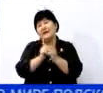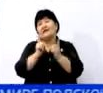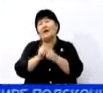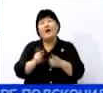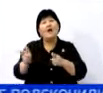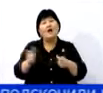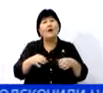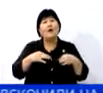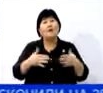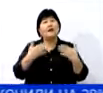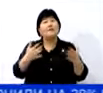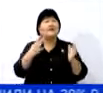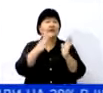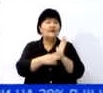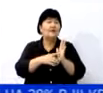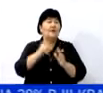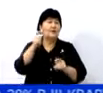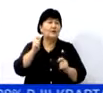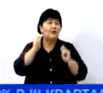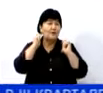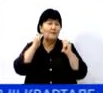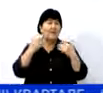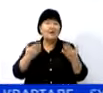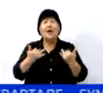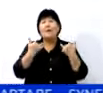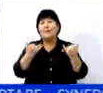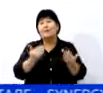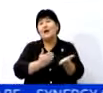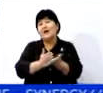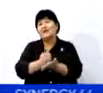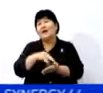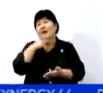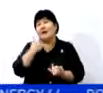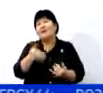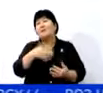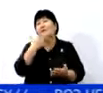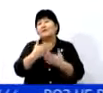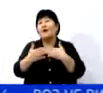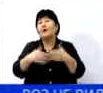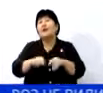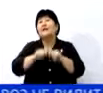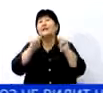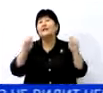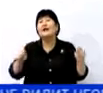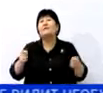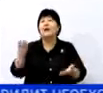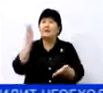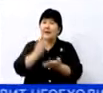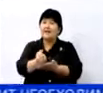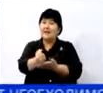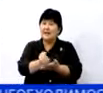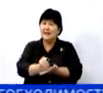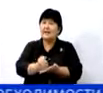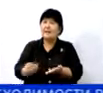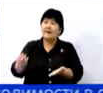Готовы отмечать ваши 90-столетние юбилеи. Почести заслуженные. Вы своими руками создавали и поставили крепко на ноги